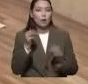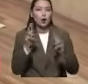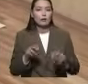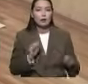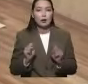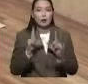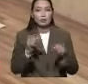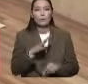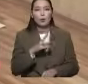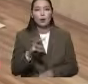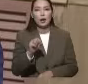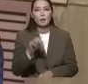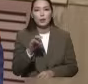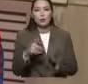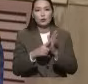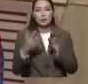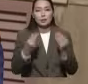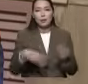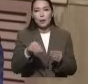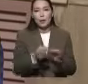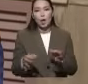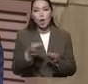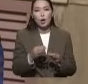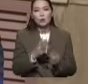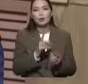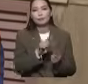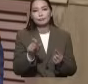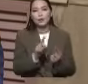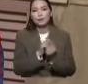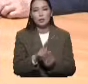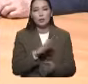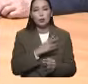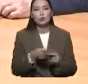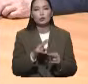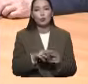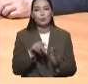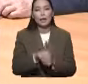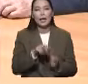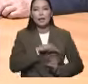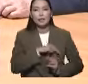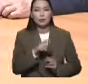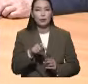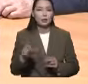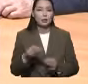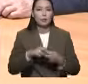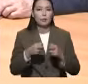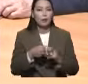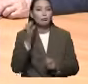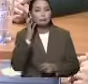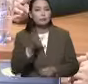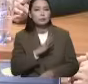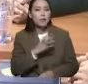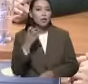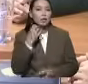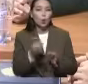келген Мұрат Абенов 7 күнде барлық ауданда болып тұрғындармен тілдескенін айтады. Сонымен қатар еңбек ұжымдарының да мәселелеріне құлақ түрді.